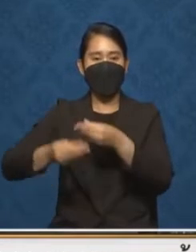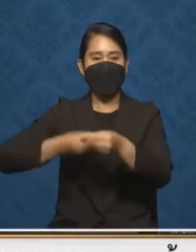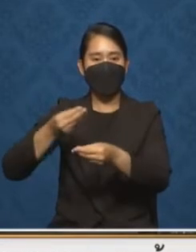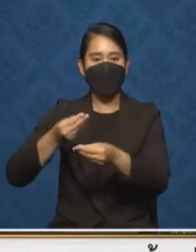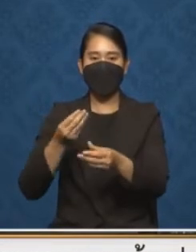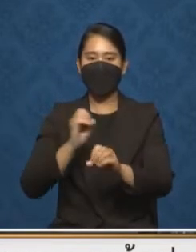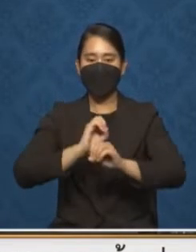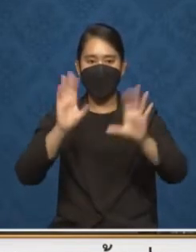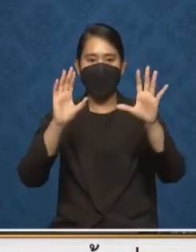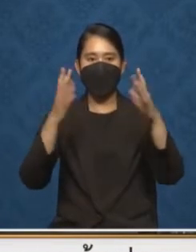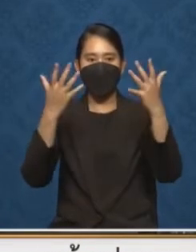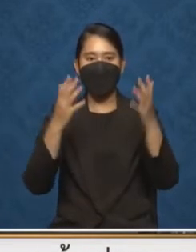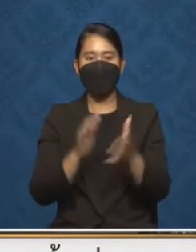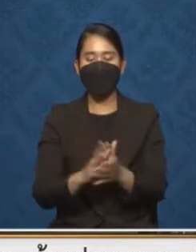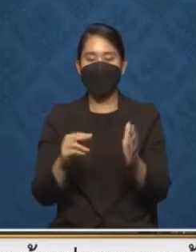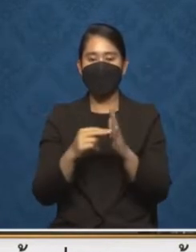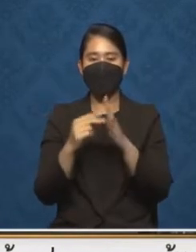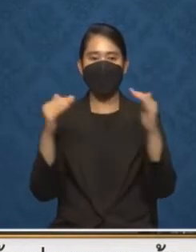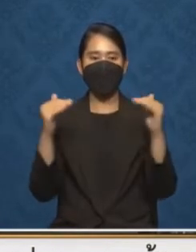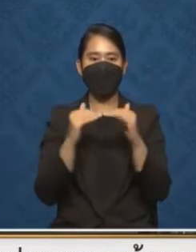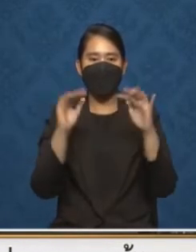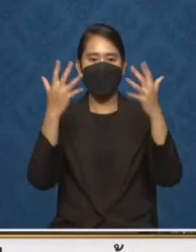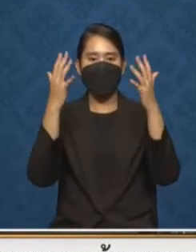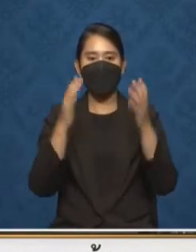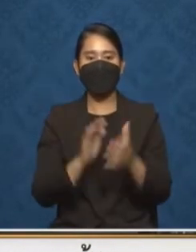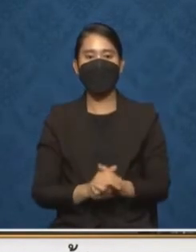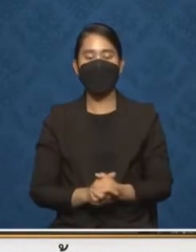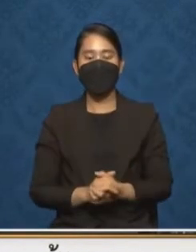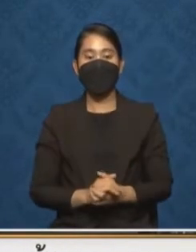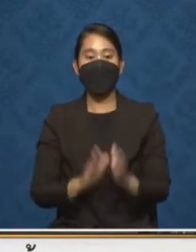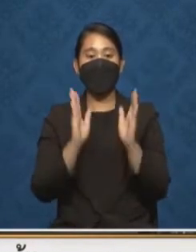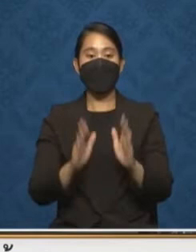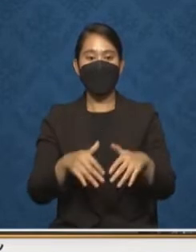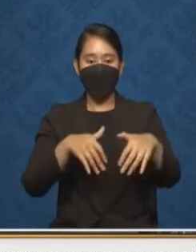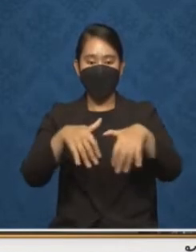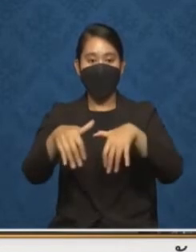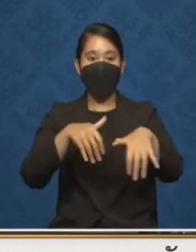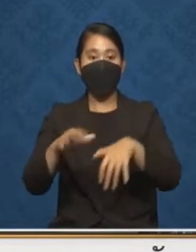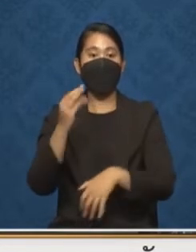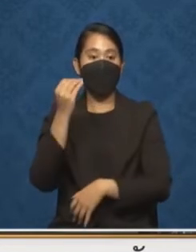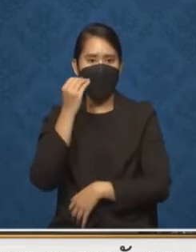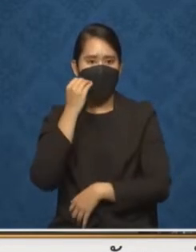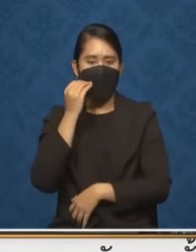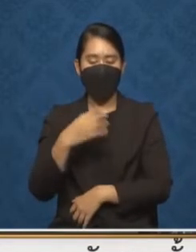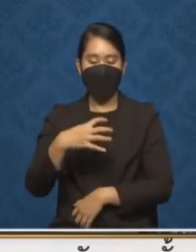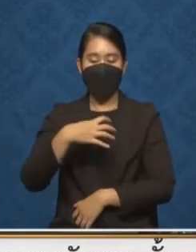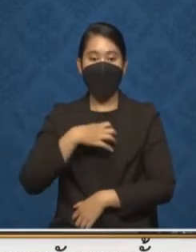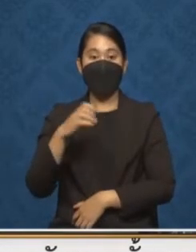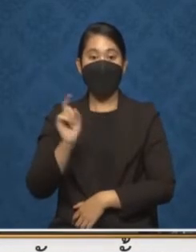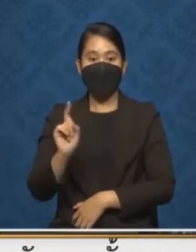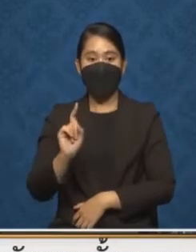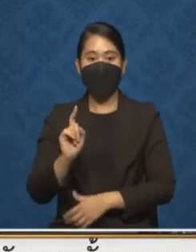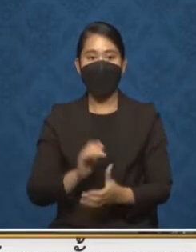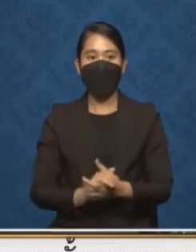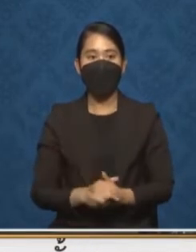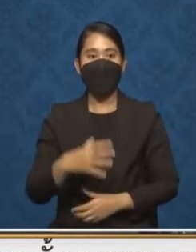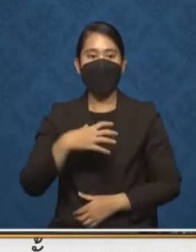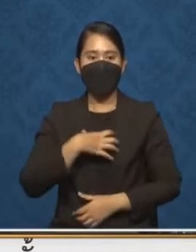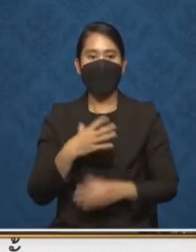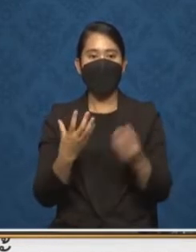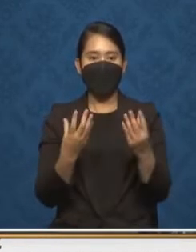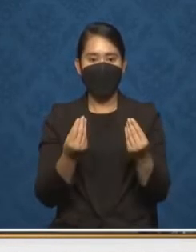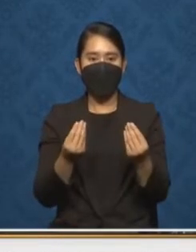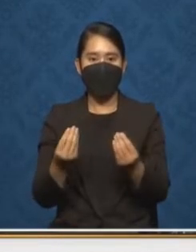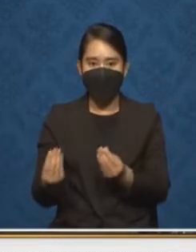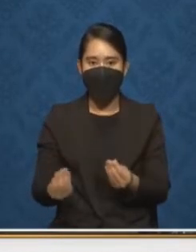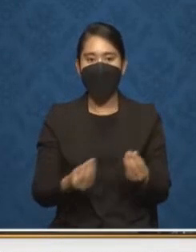ไม่มีความชัดเจนไม่มคามเป็ทำพี่น้ประชาชนต้องการที่แตรัการเวนคืน